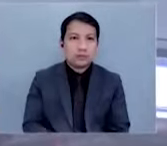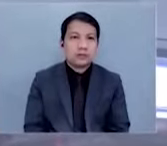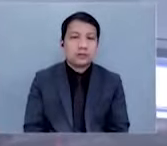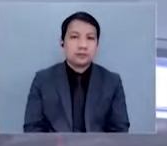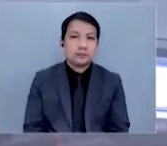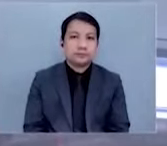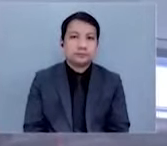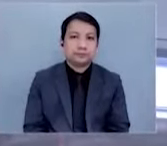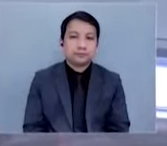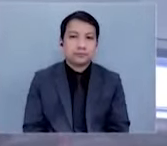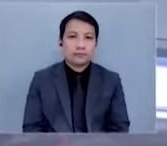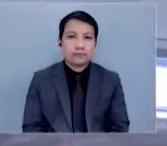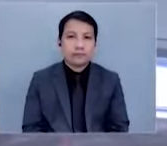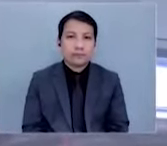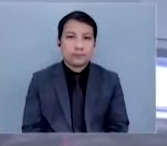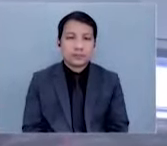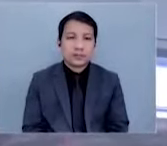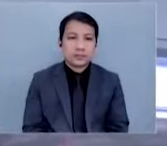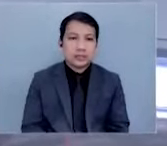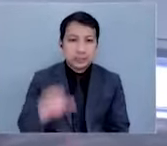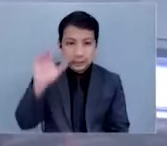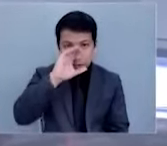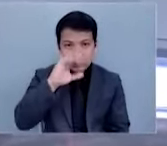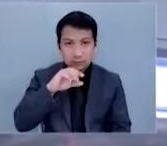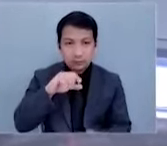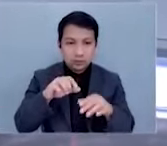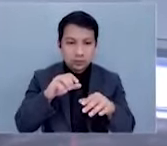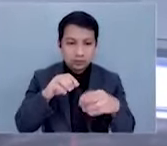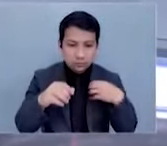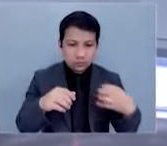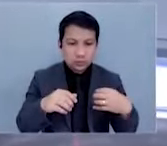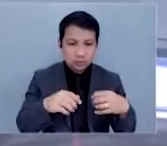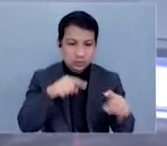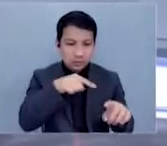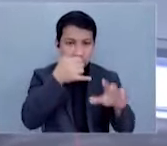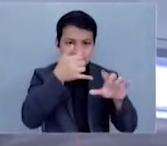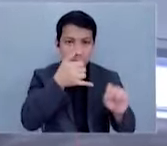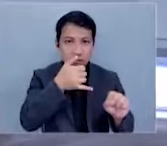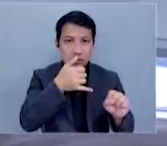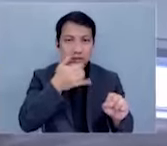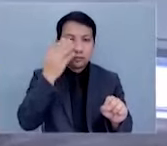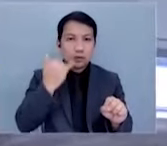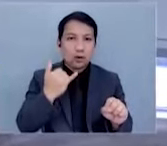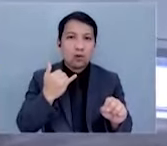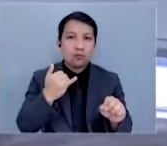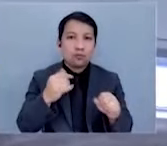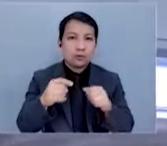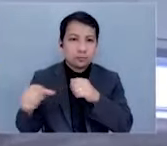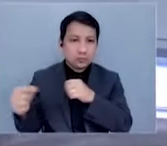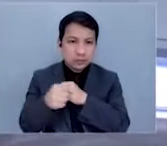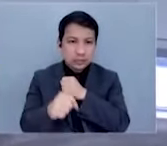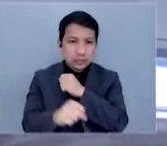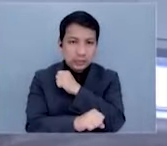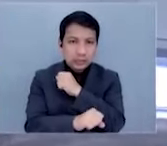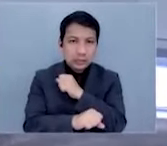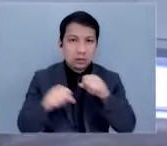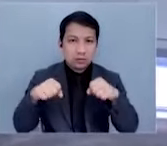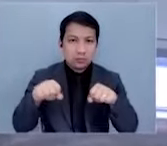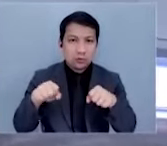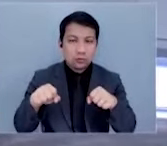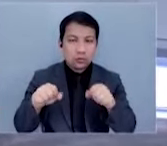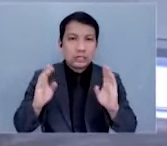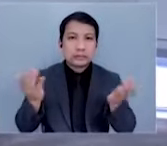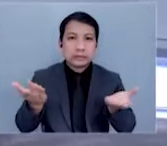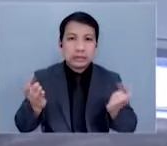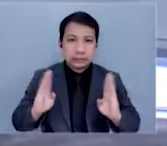pinaghahanap na ng mga pulis ang isang lalaking nasa pool sa CCTV na tumangay sa isang motorsiklo sa Baguio ang